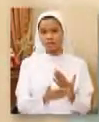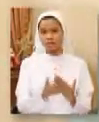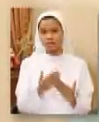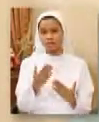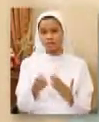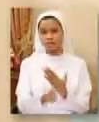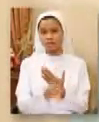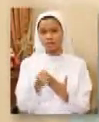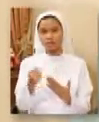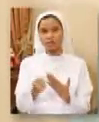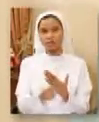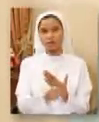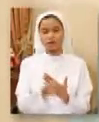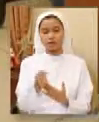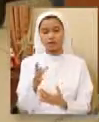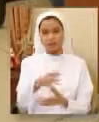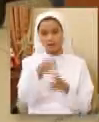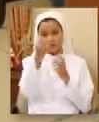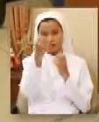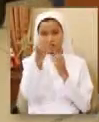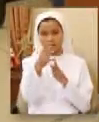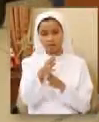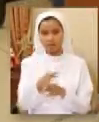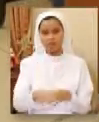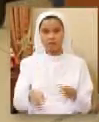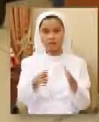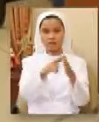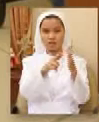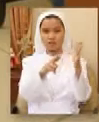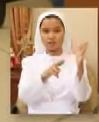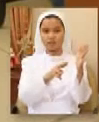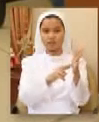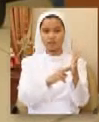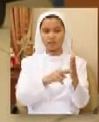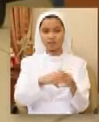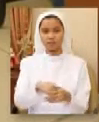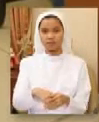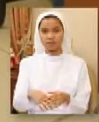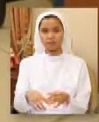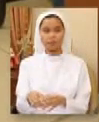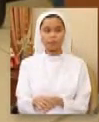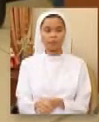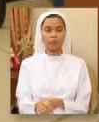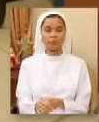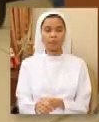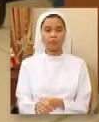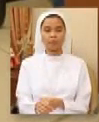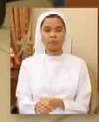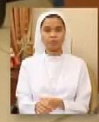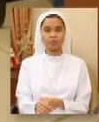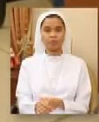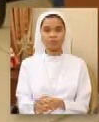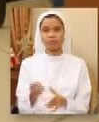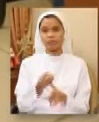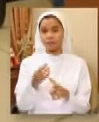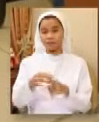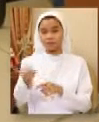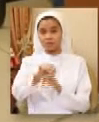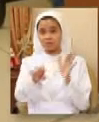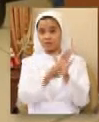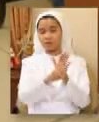especially following liturgical rules. Halimbawa, sa Quaresma, tone down ang mga decoration. Yes,